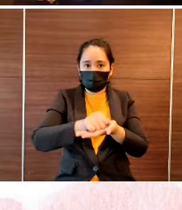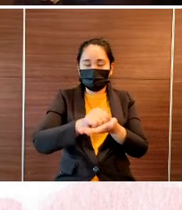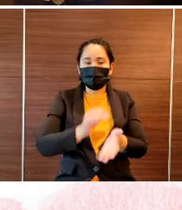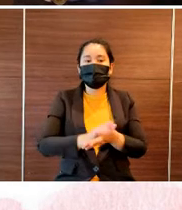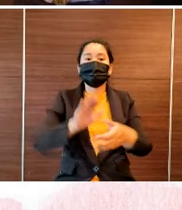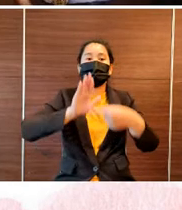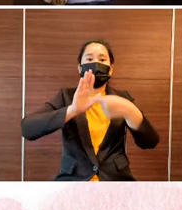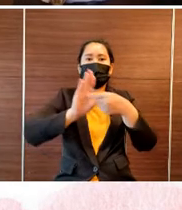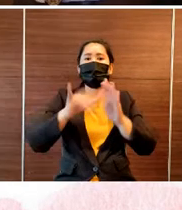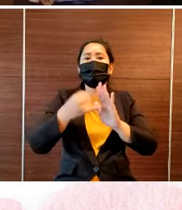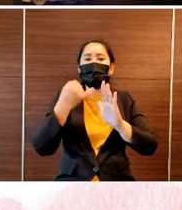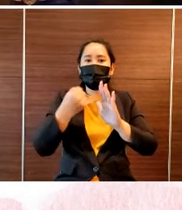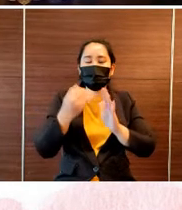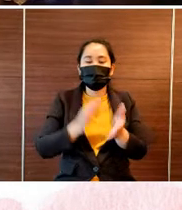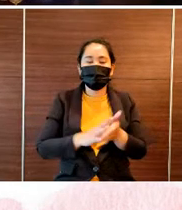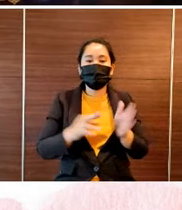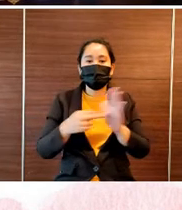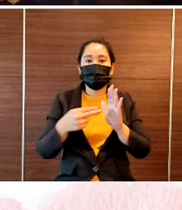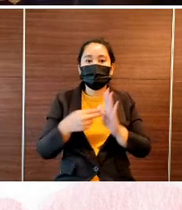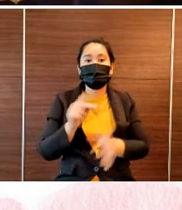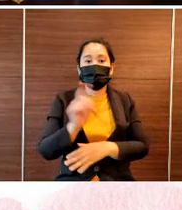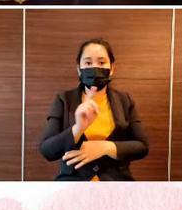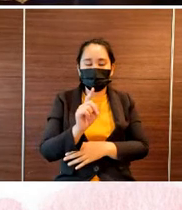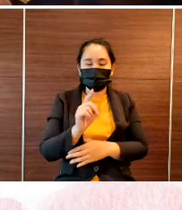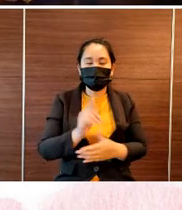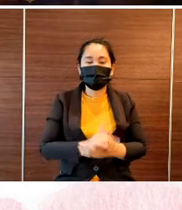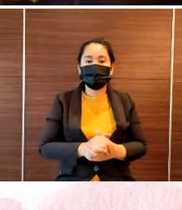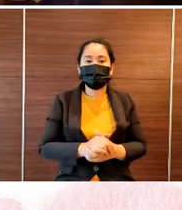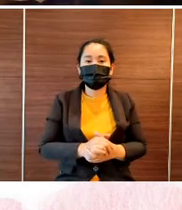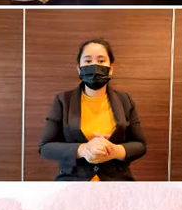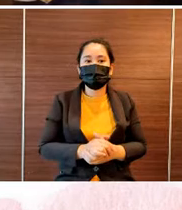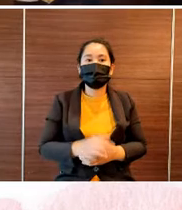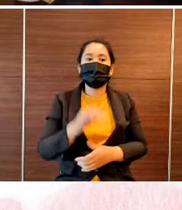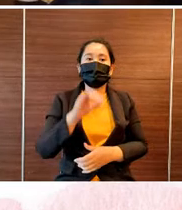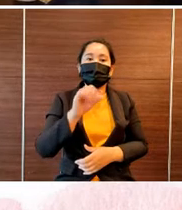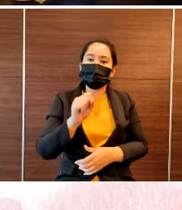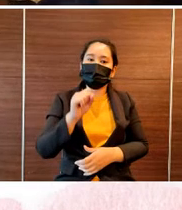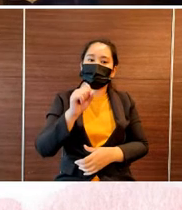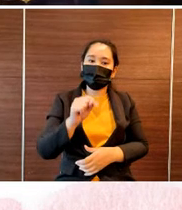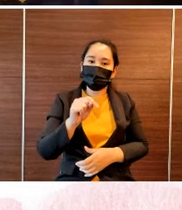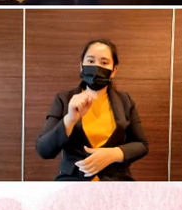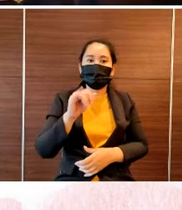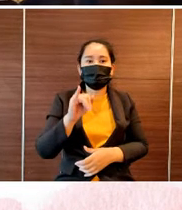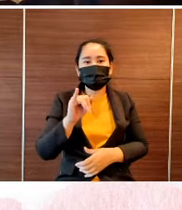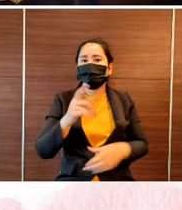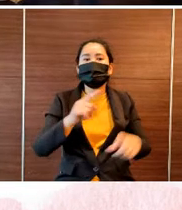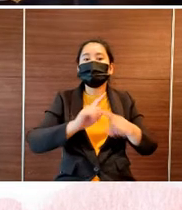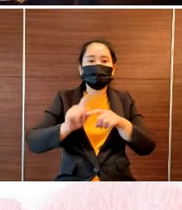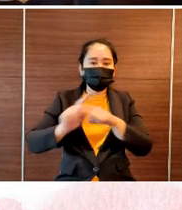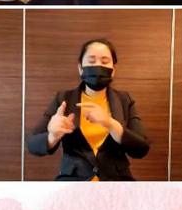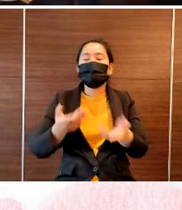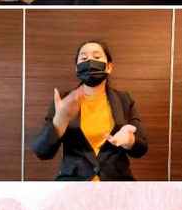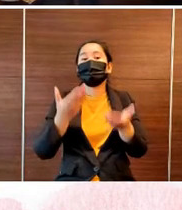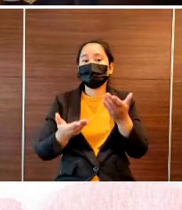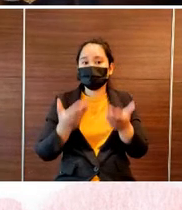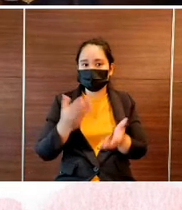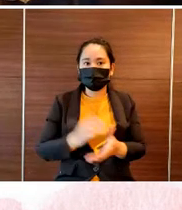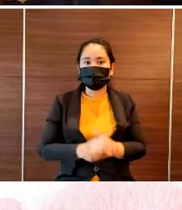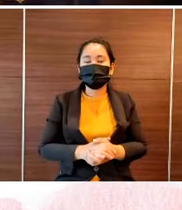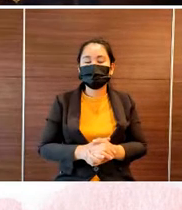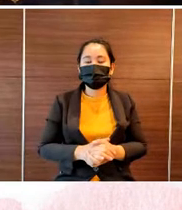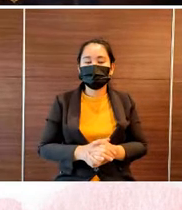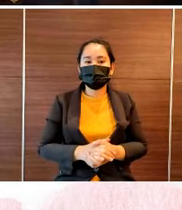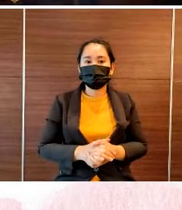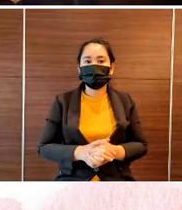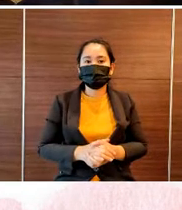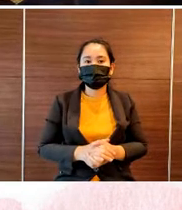ห็นเช่นง่ายๆนะครับ harm reduction นะครับนะSTI screening HIV screening อะไรก็ว่าไปนะครับนะ